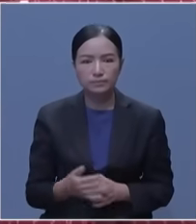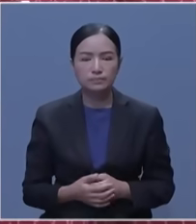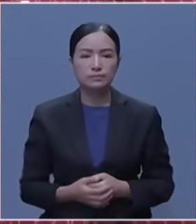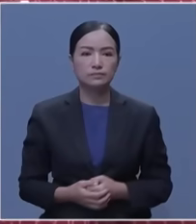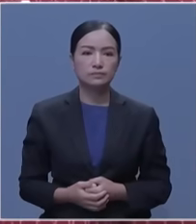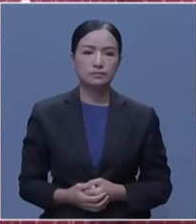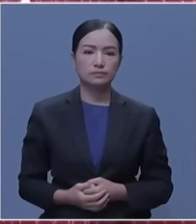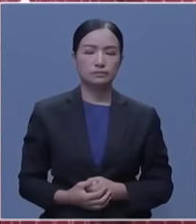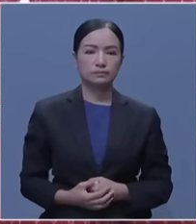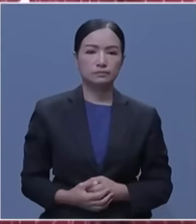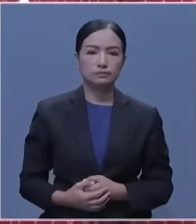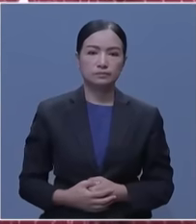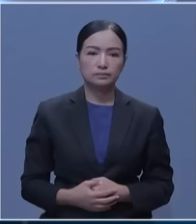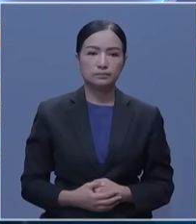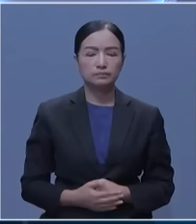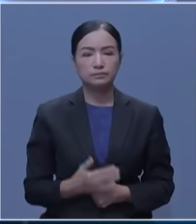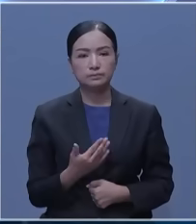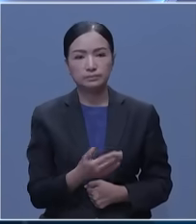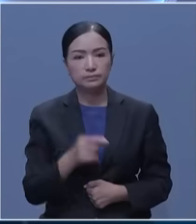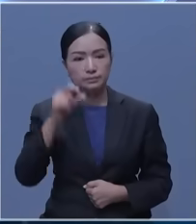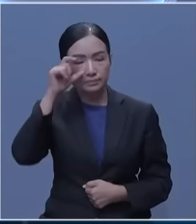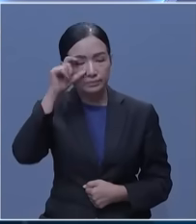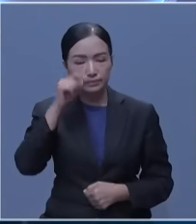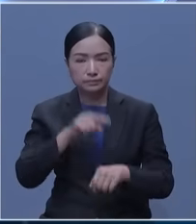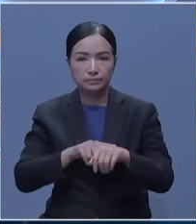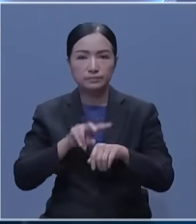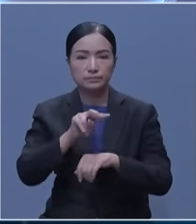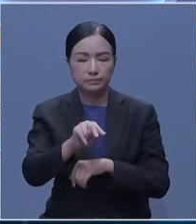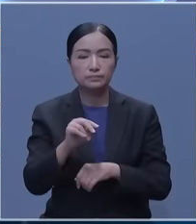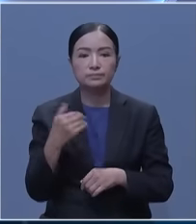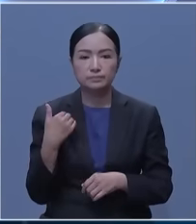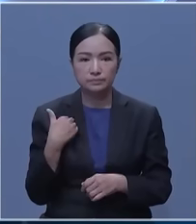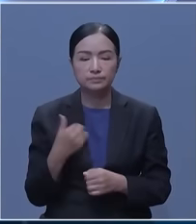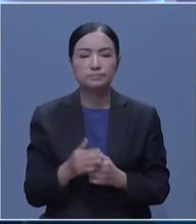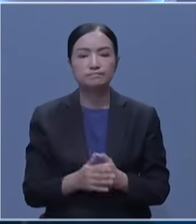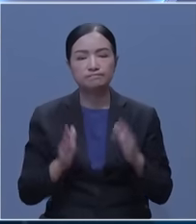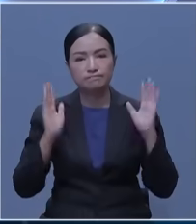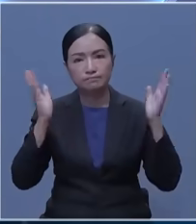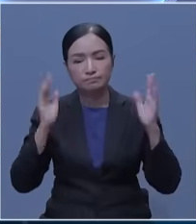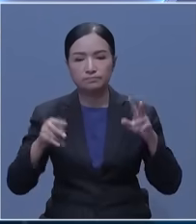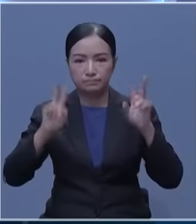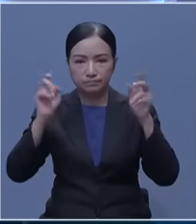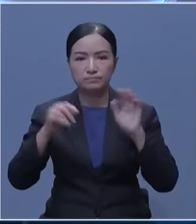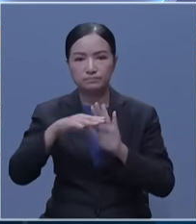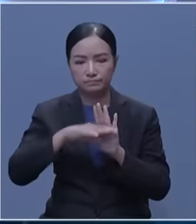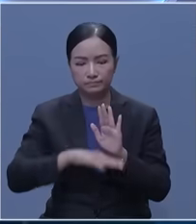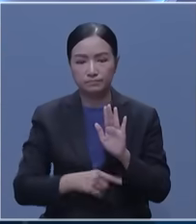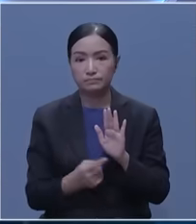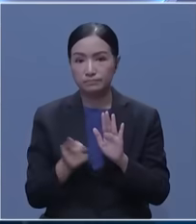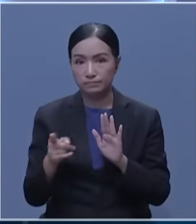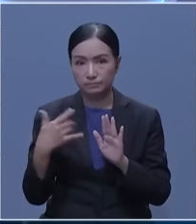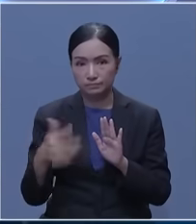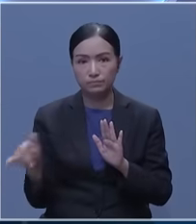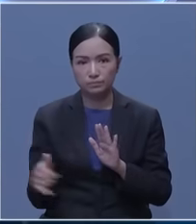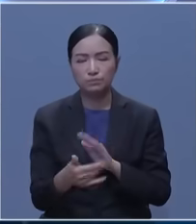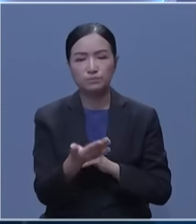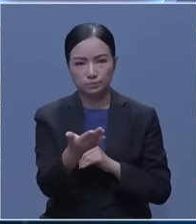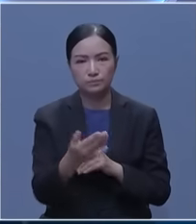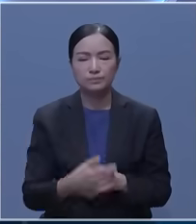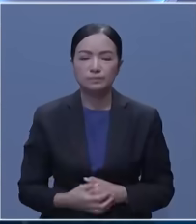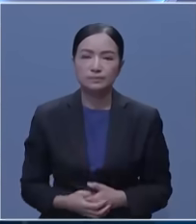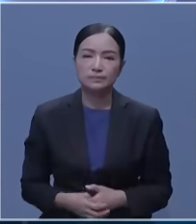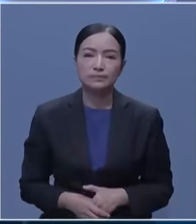าวันนี้คุณรังสิมันต์โรมเองก็นัดกับสื่อว่าเดี๋ยวจะมีการแถลงเรื่องนี้นะครับ นี่ล่าสุดมาเรียบร้อย ไปฟังสดๆกันเลยนะ